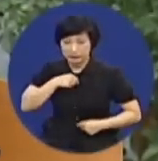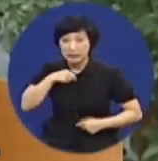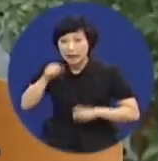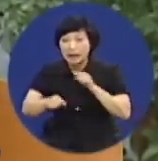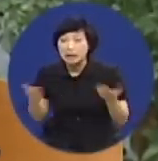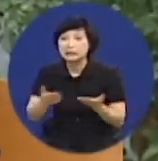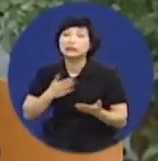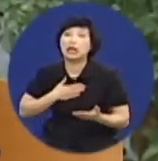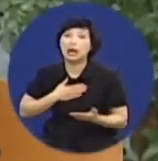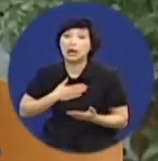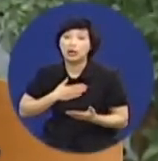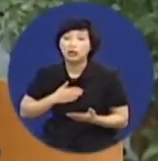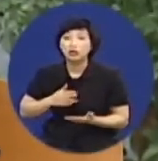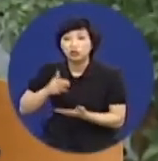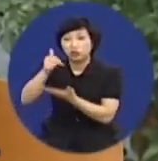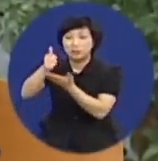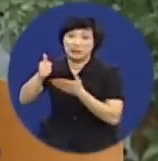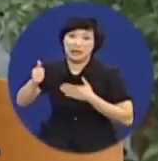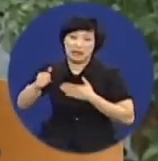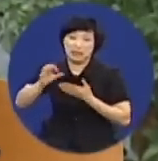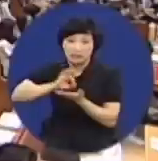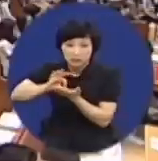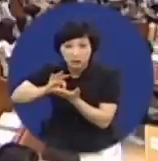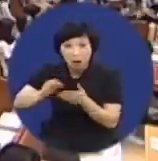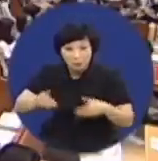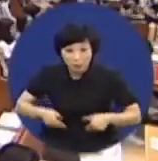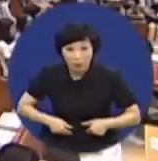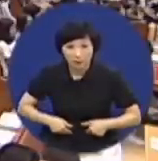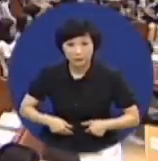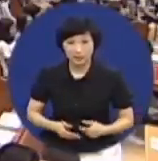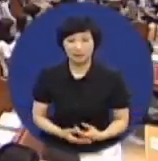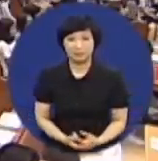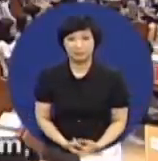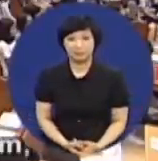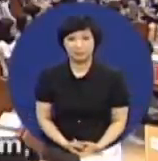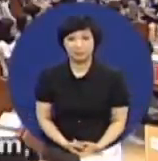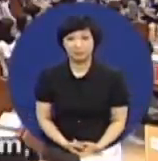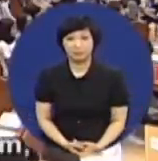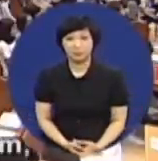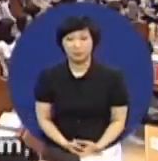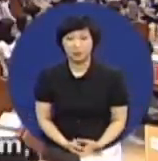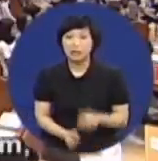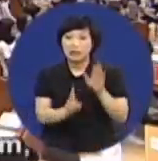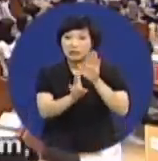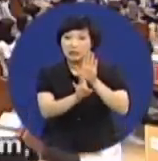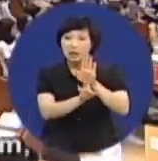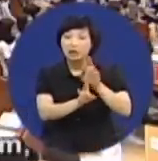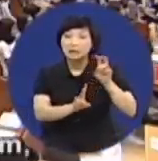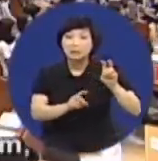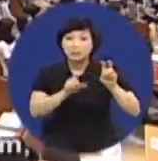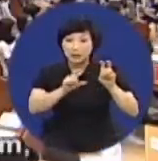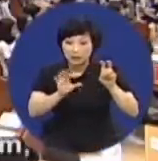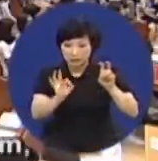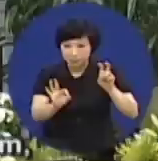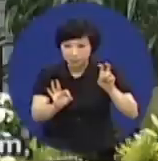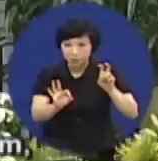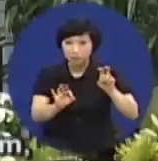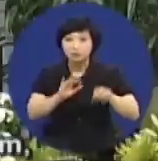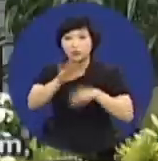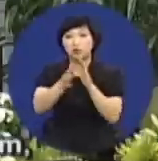気を行い主に用いられる人にならなければなりません。ヨハネの黙示